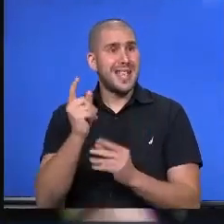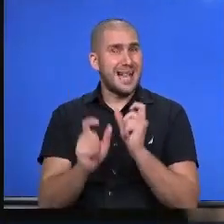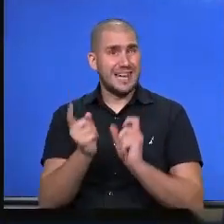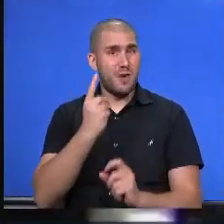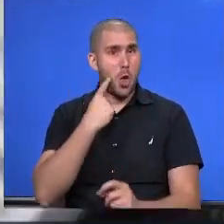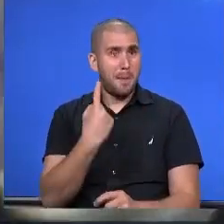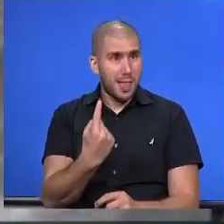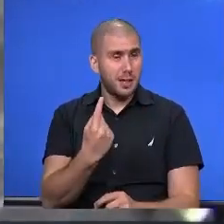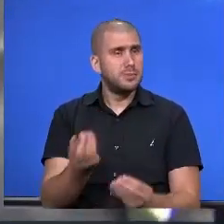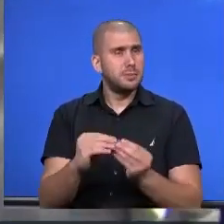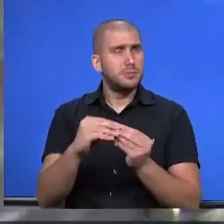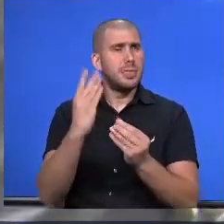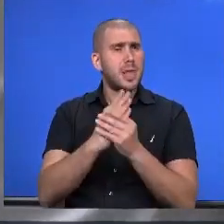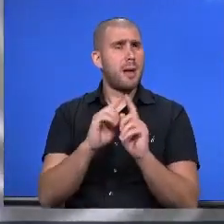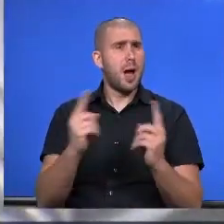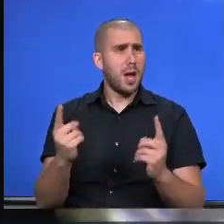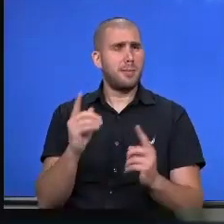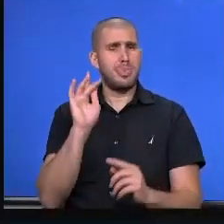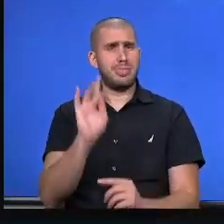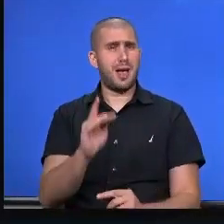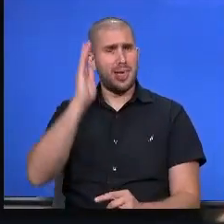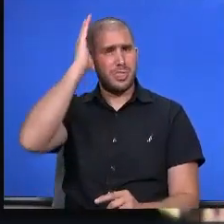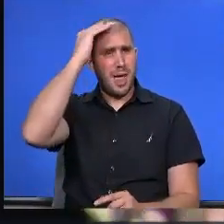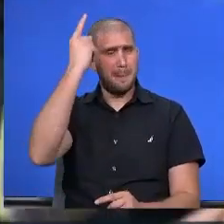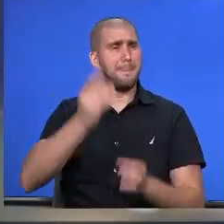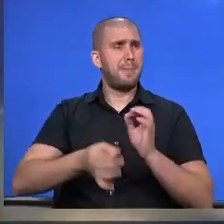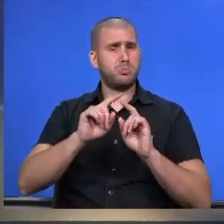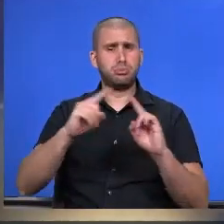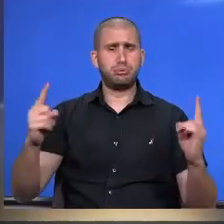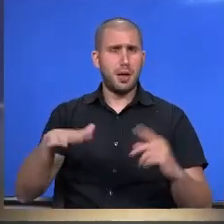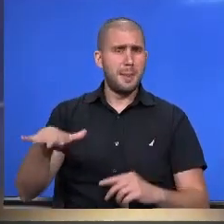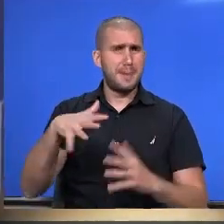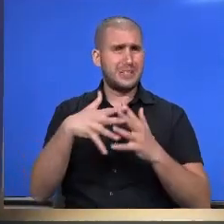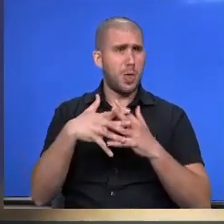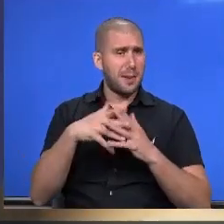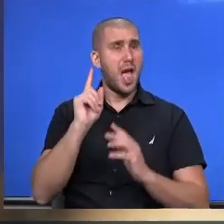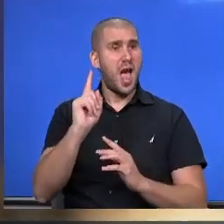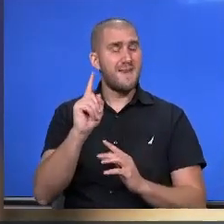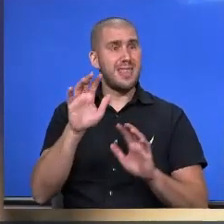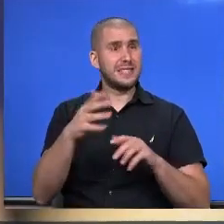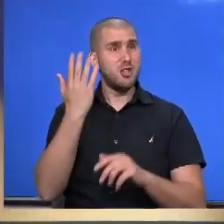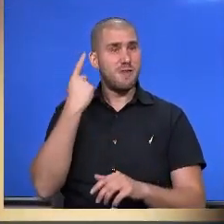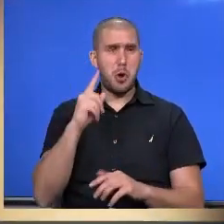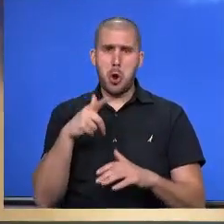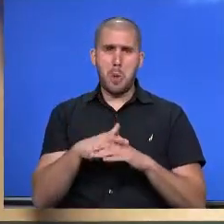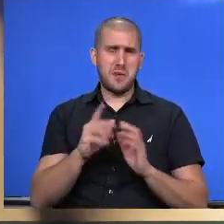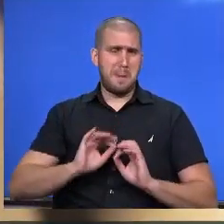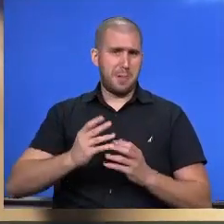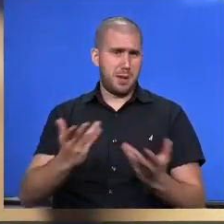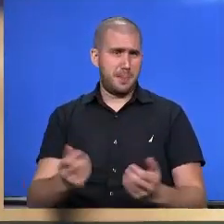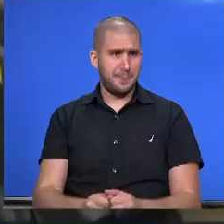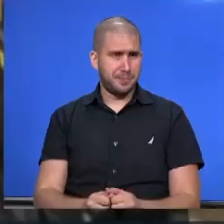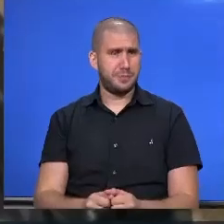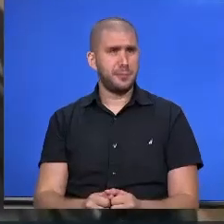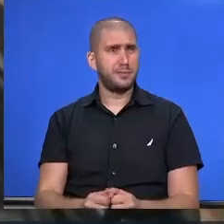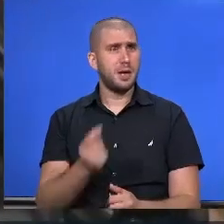פלילי, מצטרף לתיקים אחרים המתנהלים כעת נגד טראמפ בבתי משפט ברחבי ארצות הברית, אבל לנשיא לשעבר זה לא מפריע במיוחד.